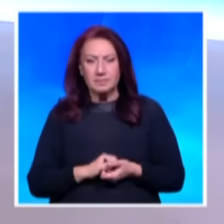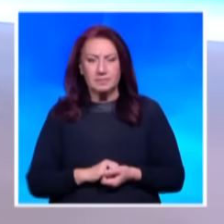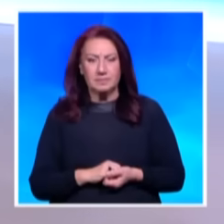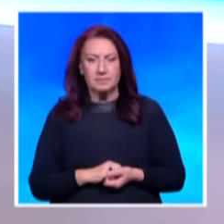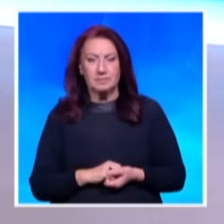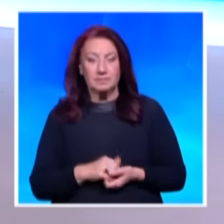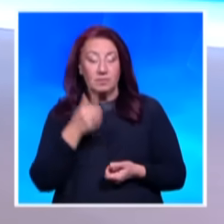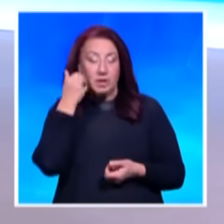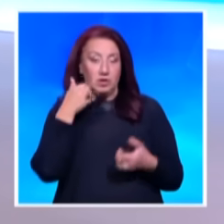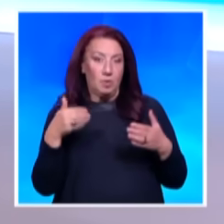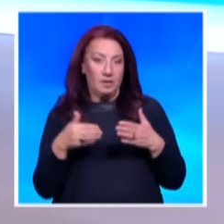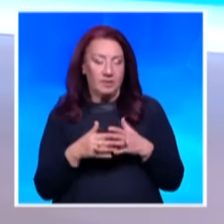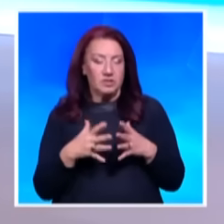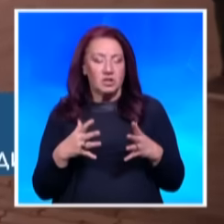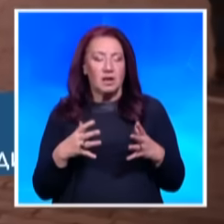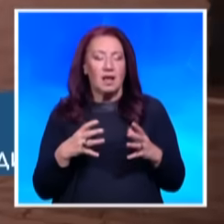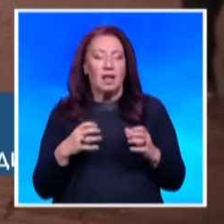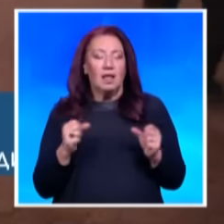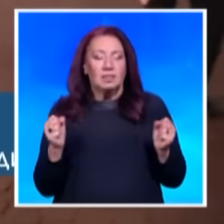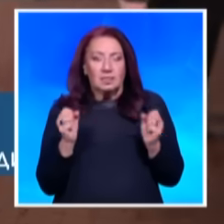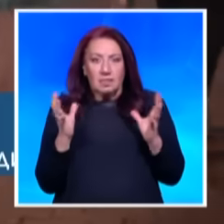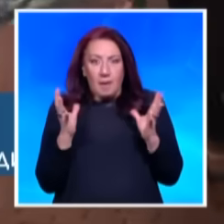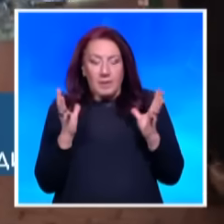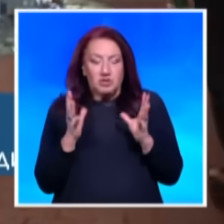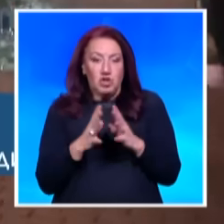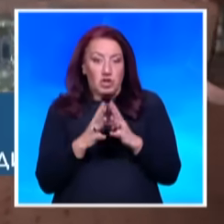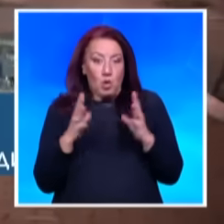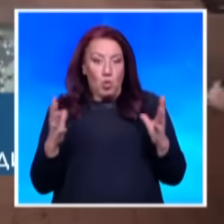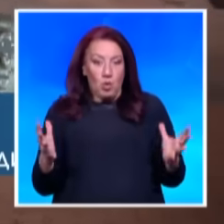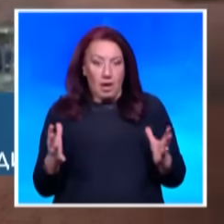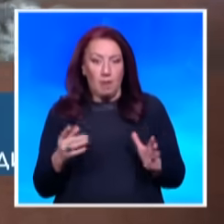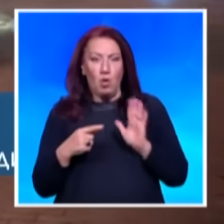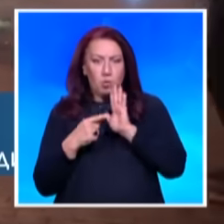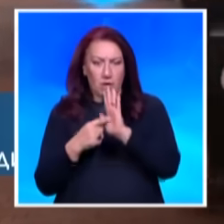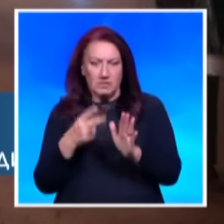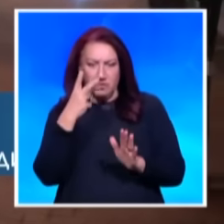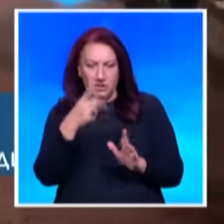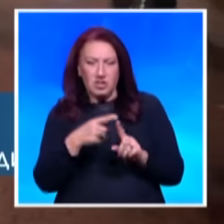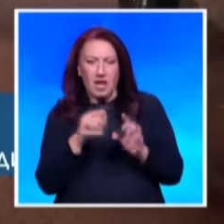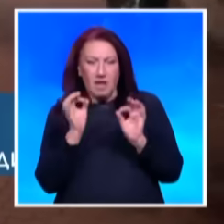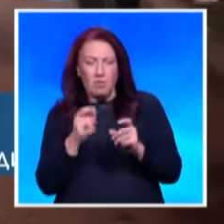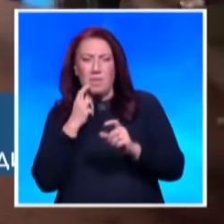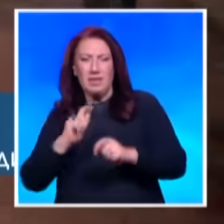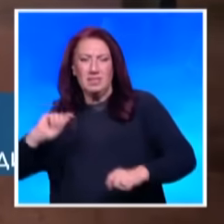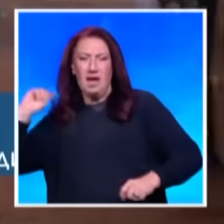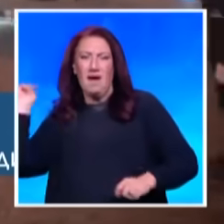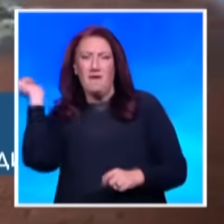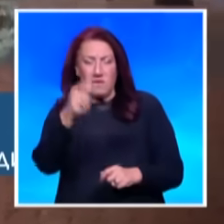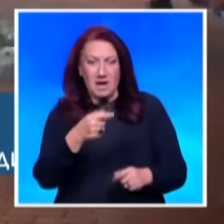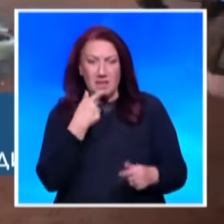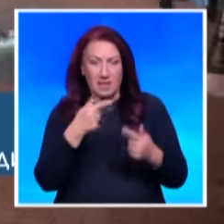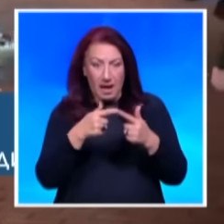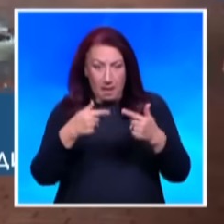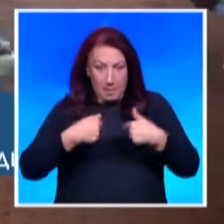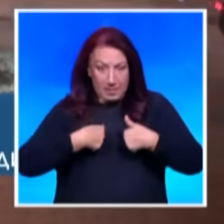Добър вечер и от нас. Изключително напрегната обстановката. Тук веднага ще ви покажем каква е ситуацията. Виждате и в момента дори по нас част